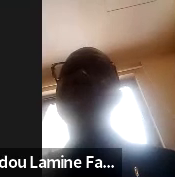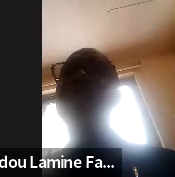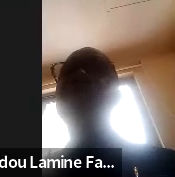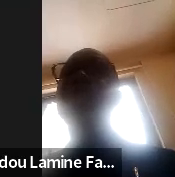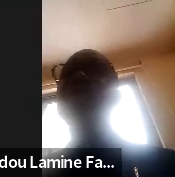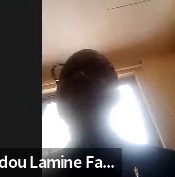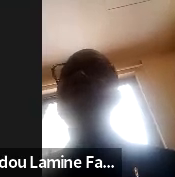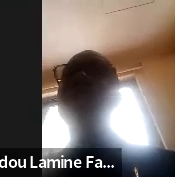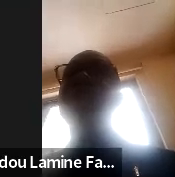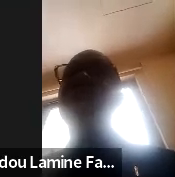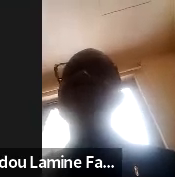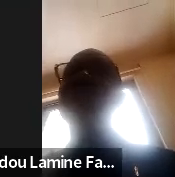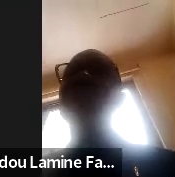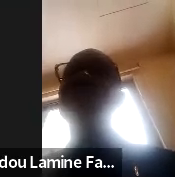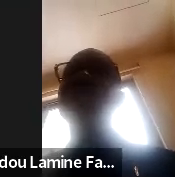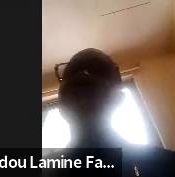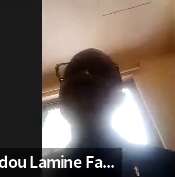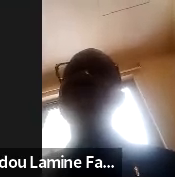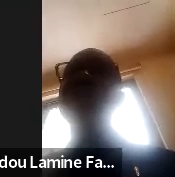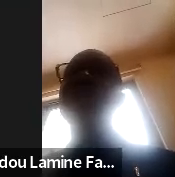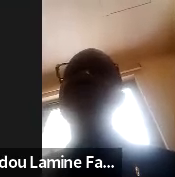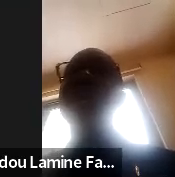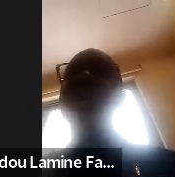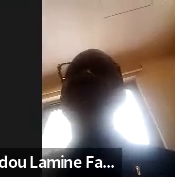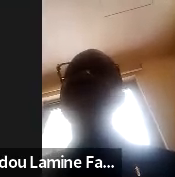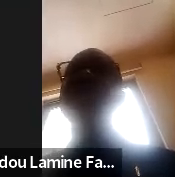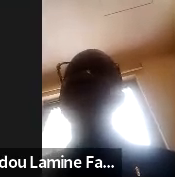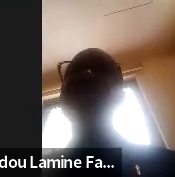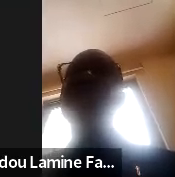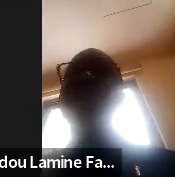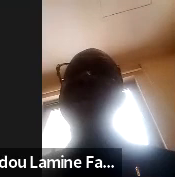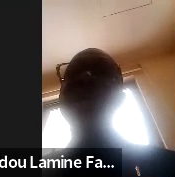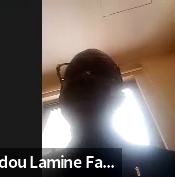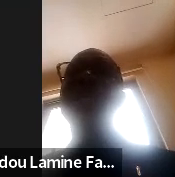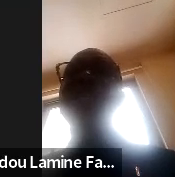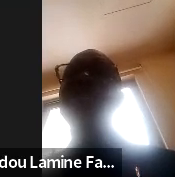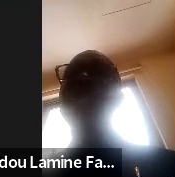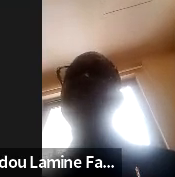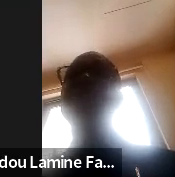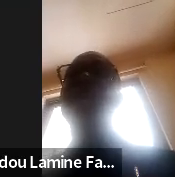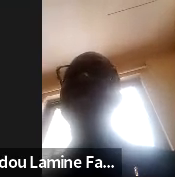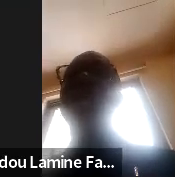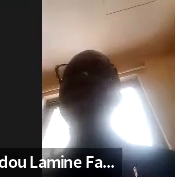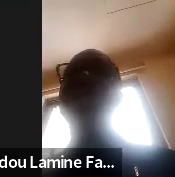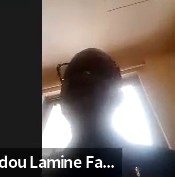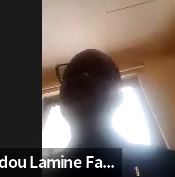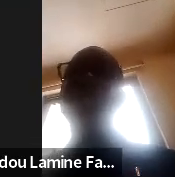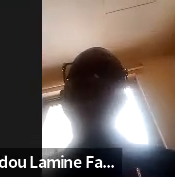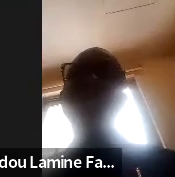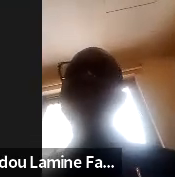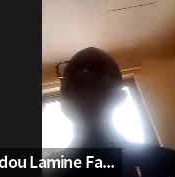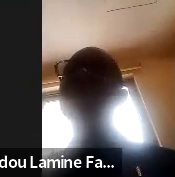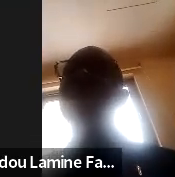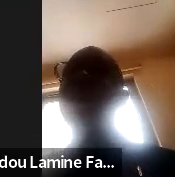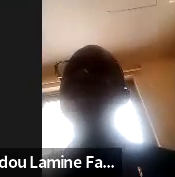région de provenance. Et vous avez un système de QR code pour identifier la personne handicapée dans une base de